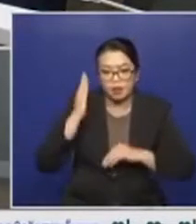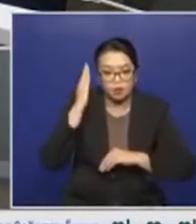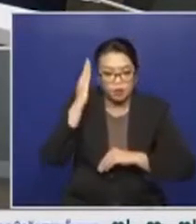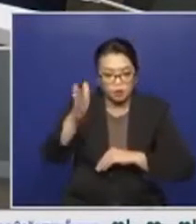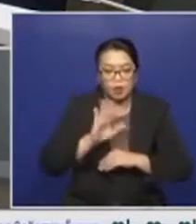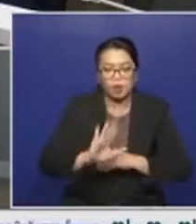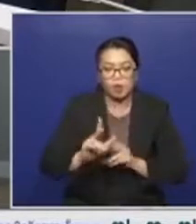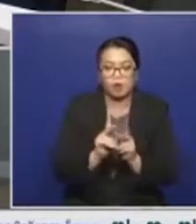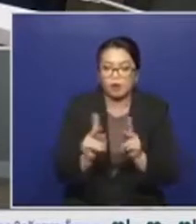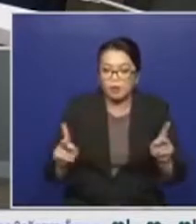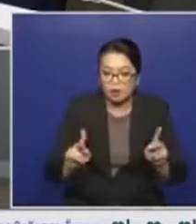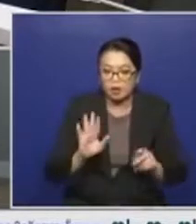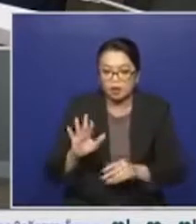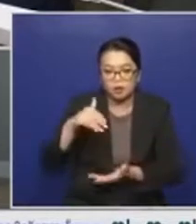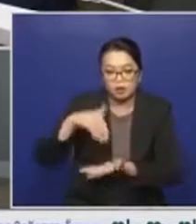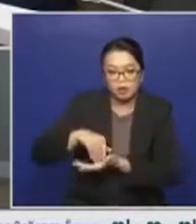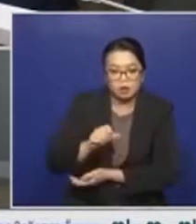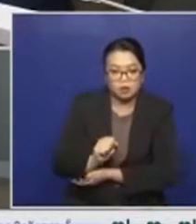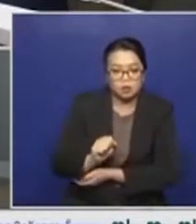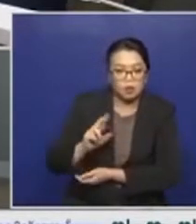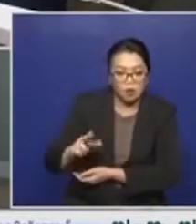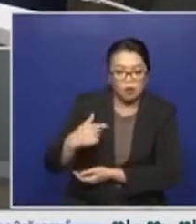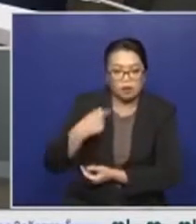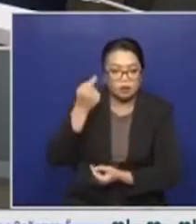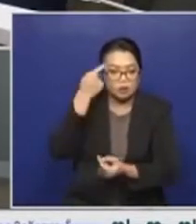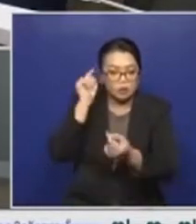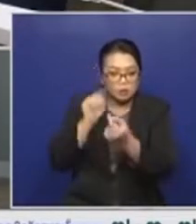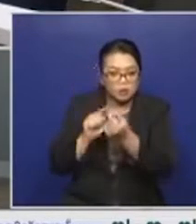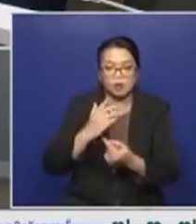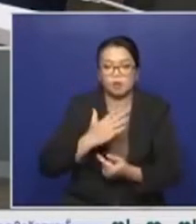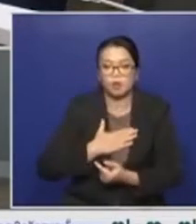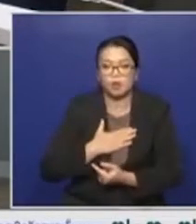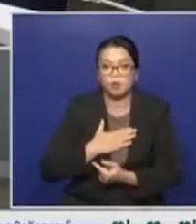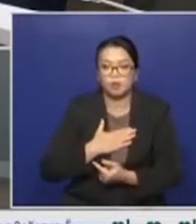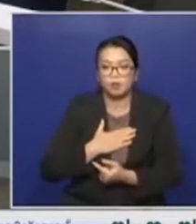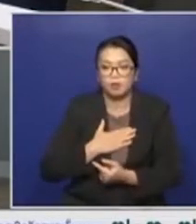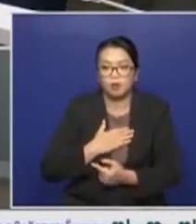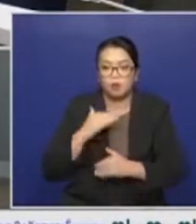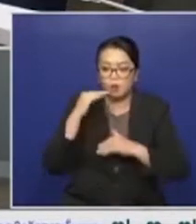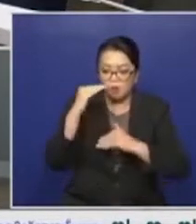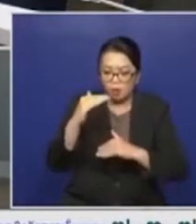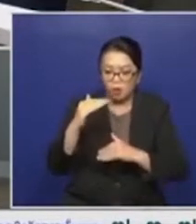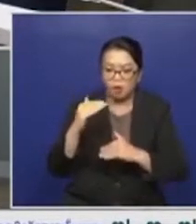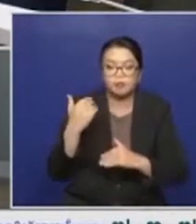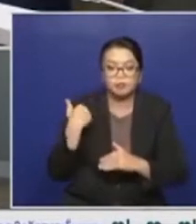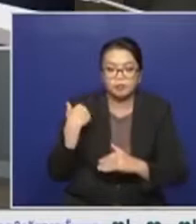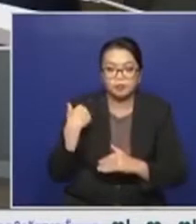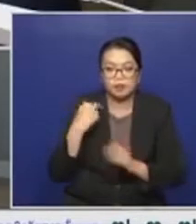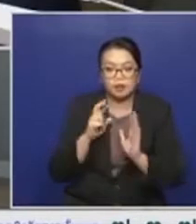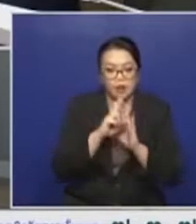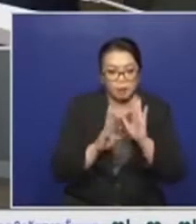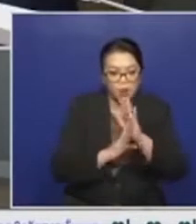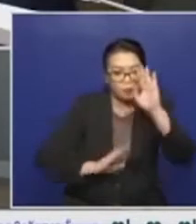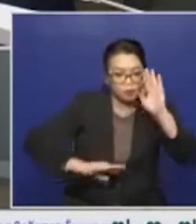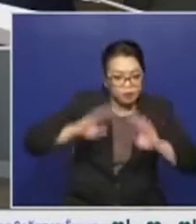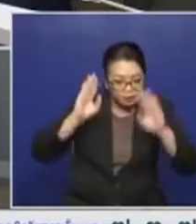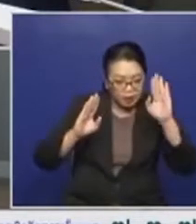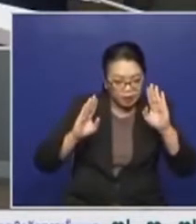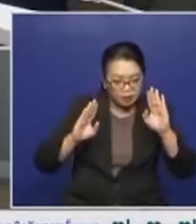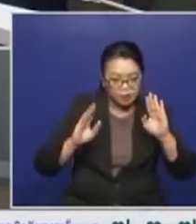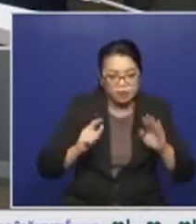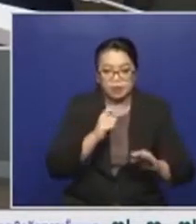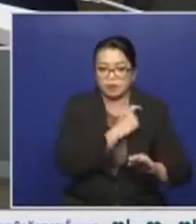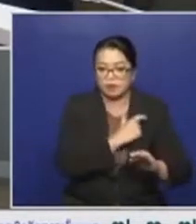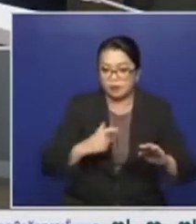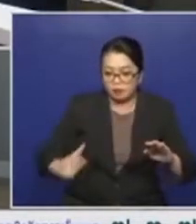ของกรรมาธิการหรือกระทั่งสดรอนั้นเจตนาผมนะครับผมพูดภายใต้กรอบที่เรียกว่าระบอบประชาธิปไตยอันมีพระมหา